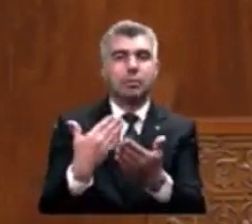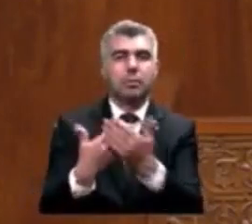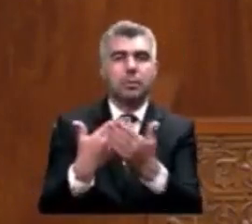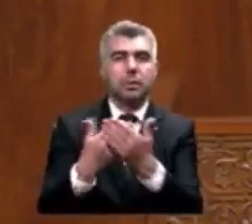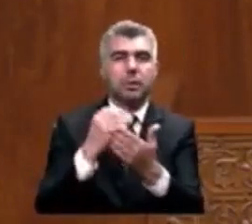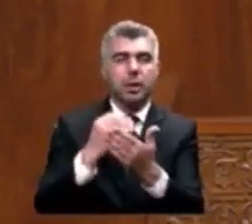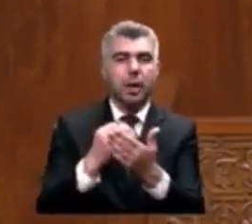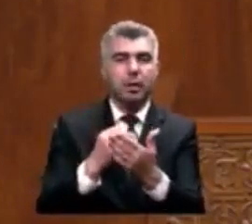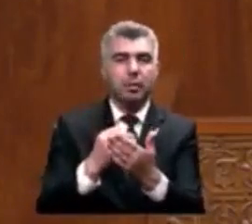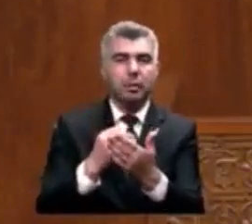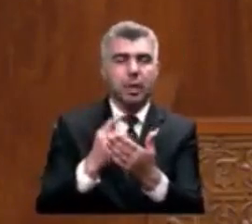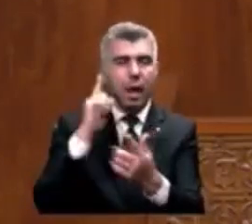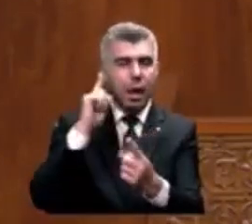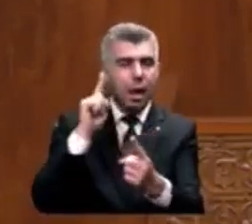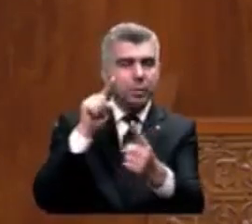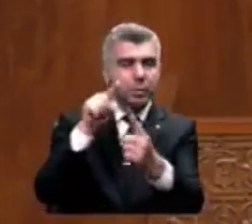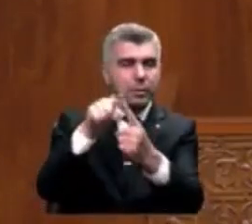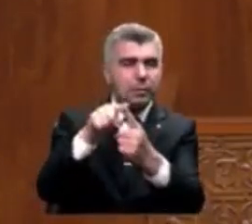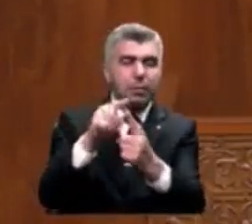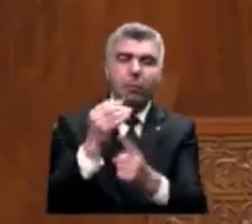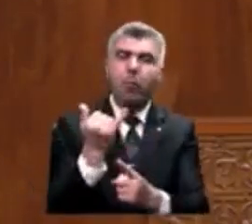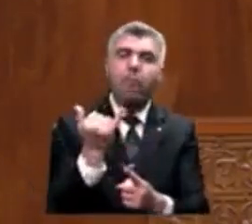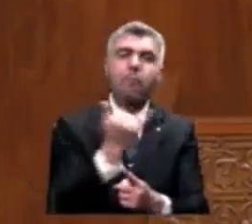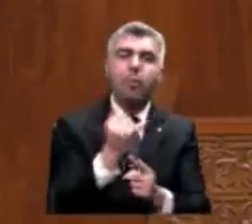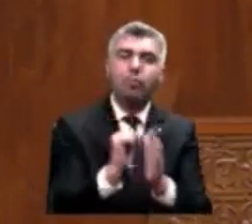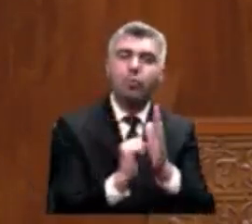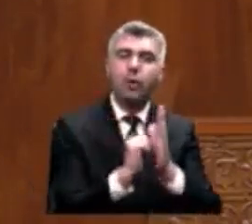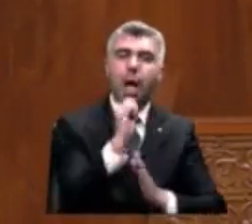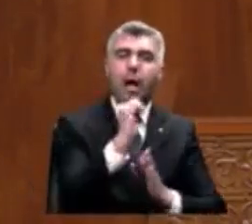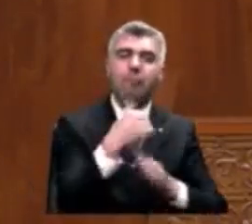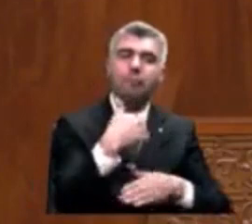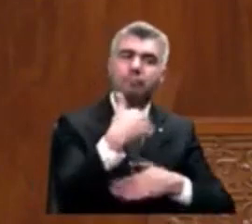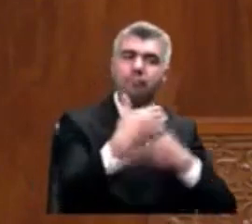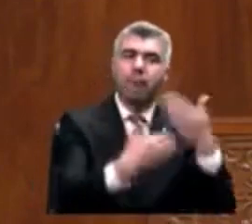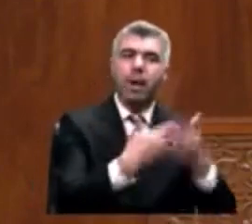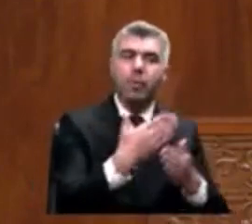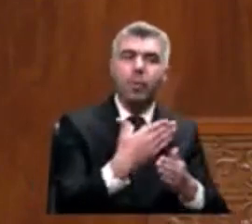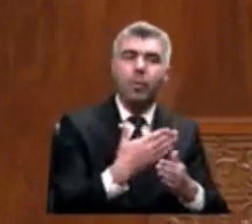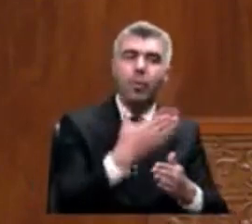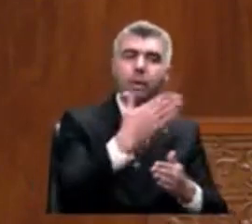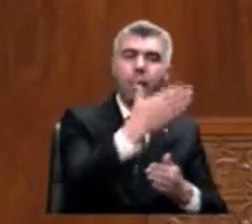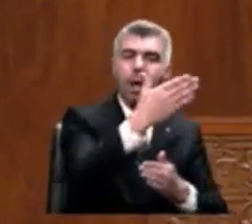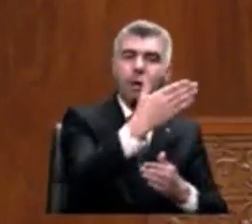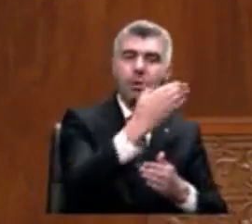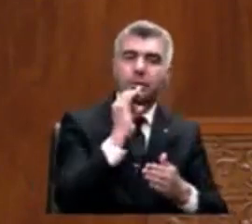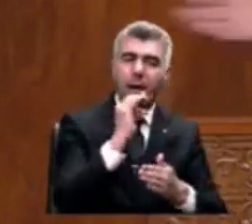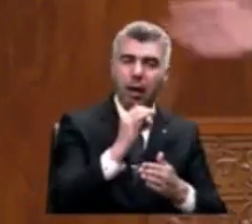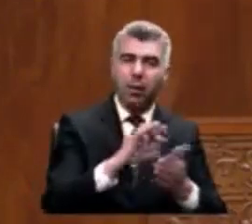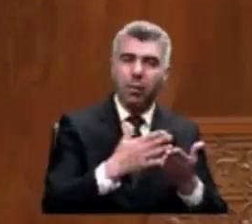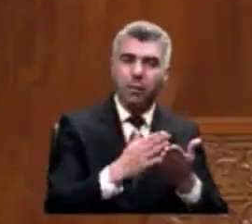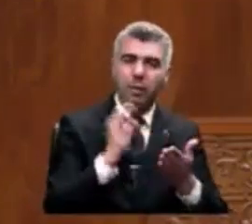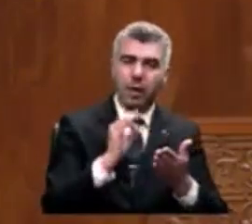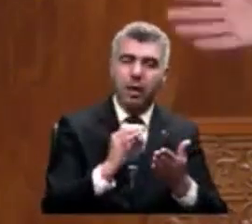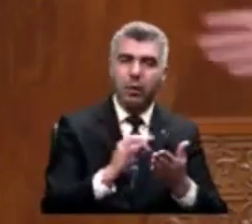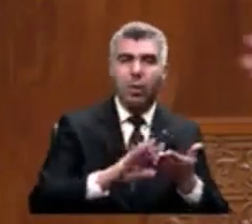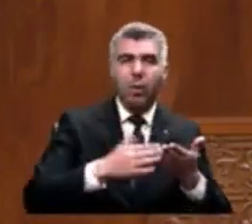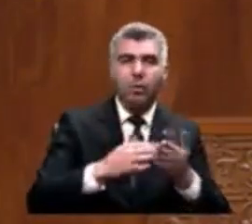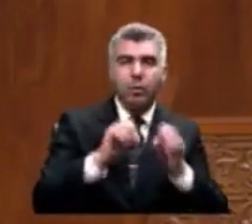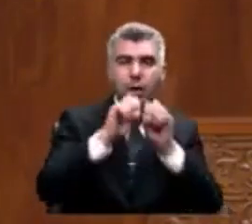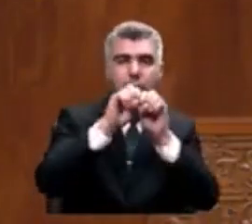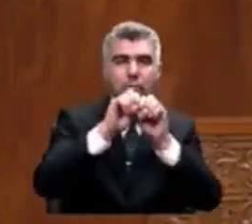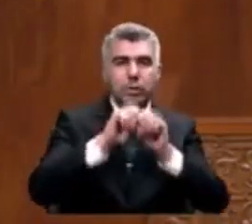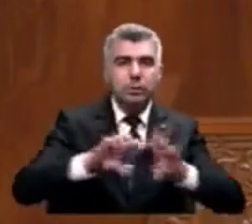خصنا نركزوا عليها إلا بغينا ننجحوا باش ما نبقاوش حتى الوسائل اللي هي موجودة من تنفرقوها